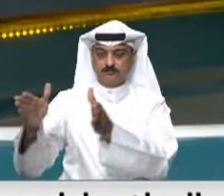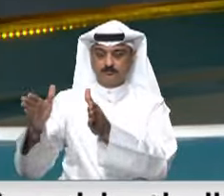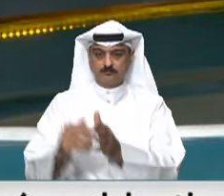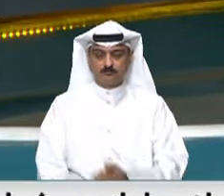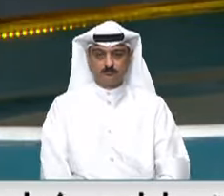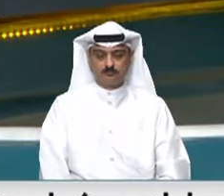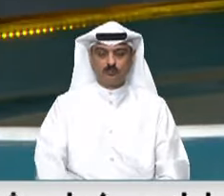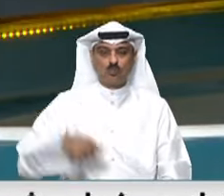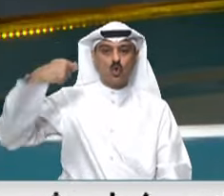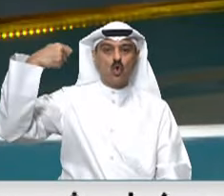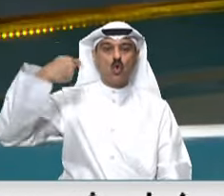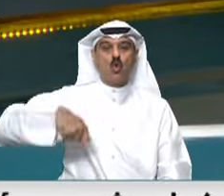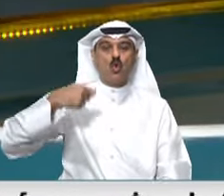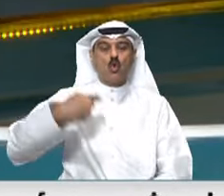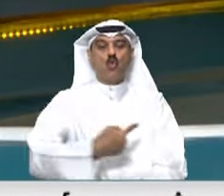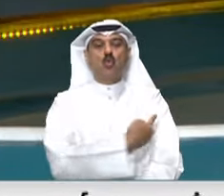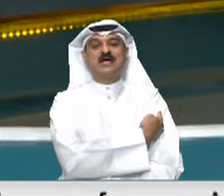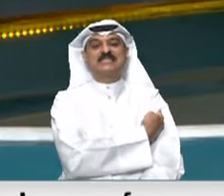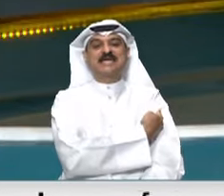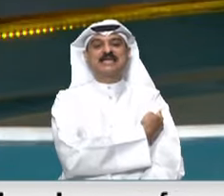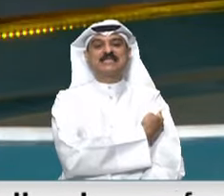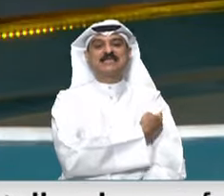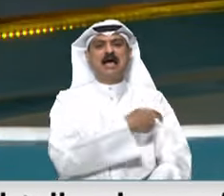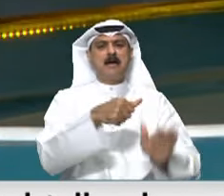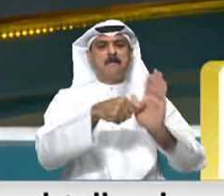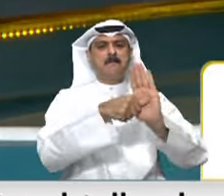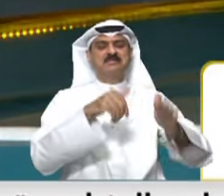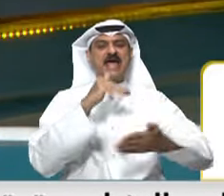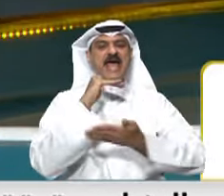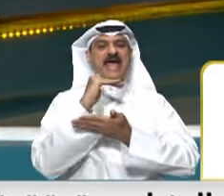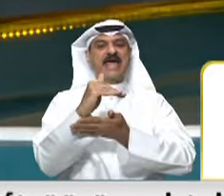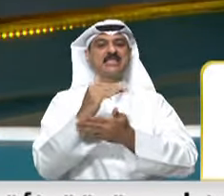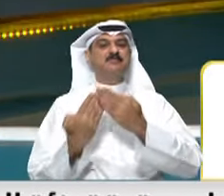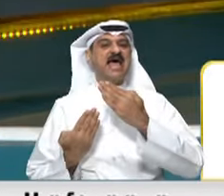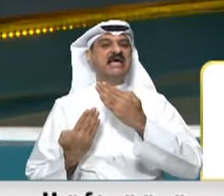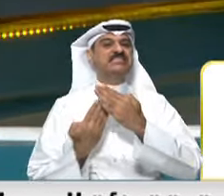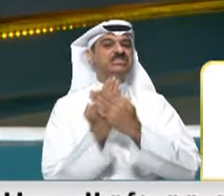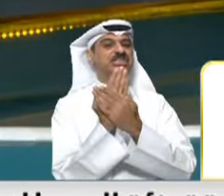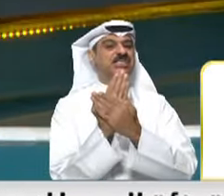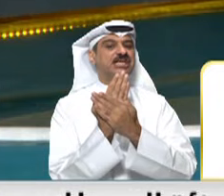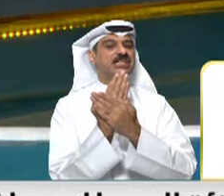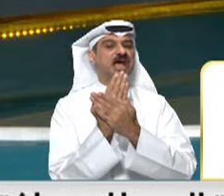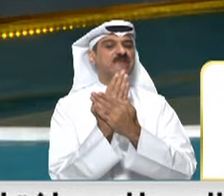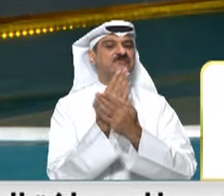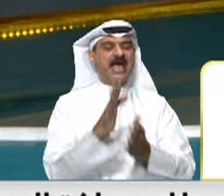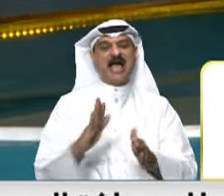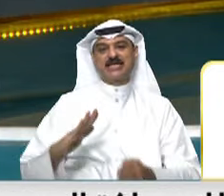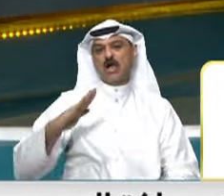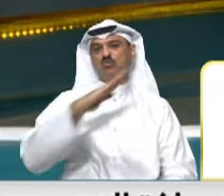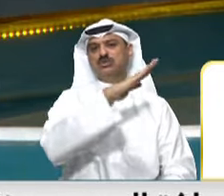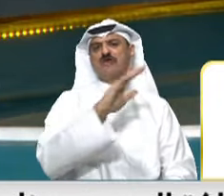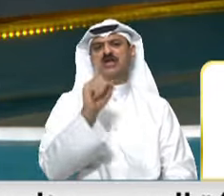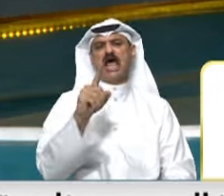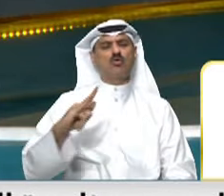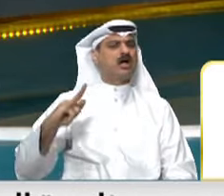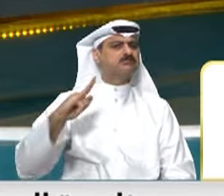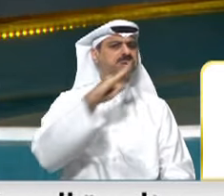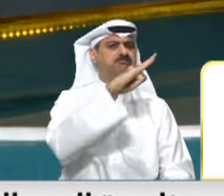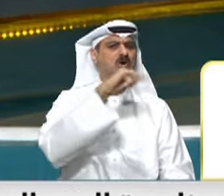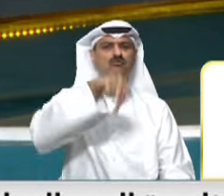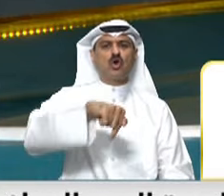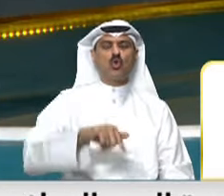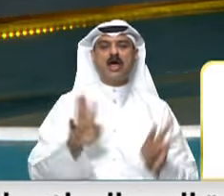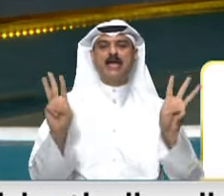دشن وزير الصحه الدكتور احمد العوضي خدمه الخريطه التفاعليه للمسافرين وذلك عبر موقع وزاره